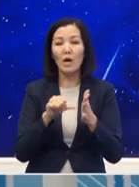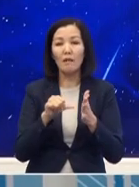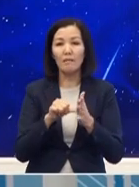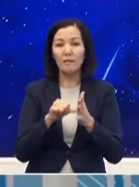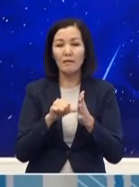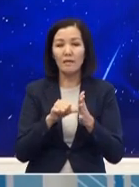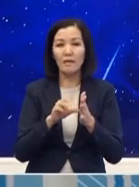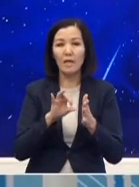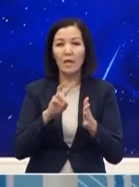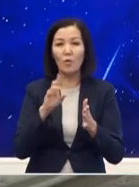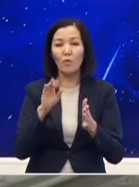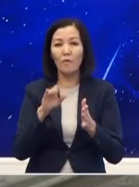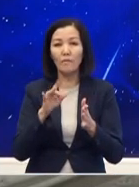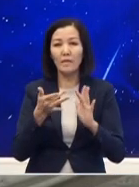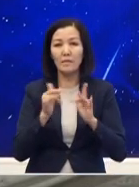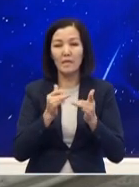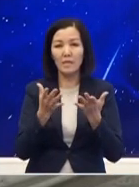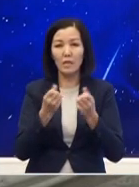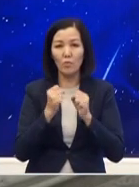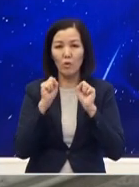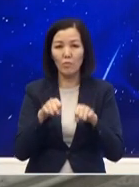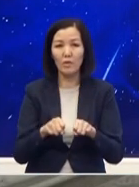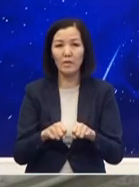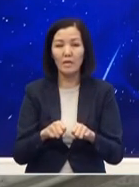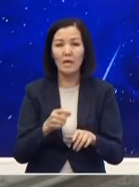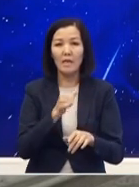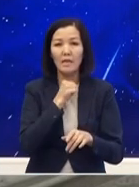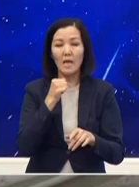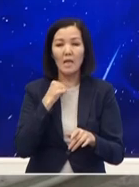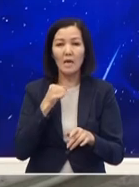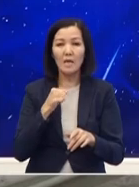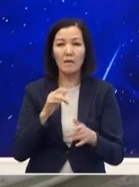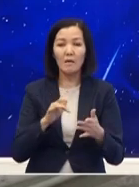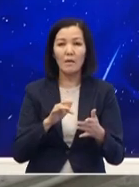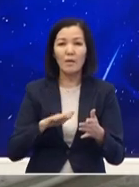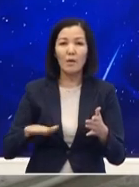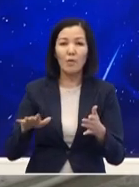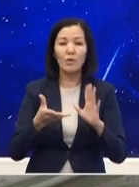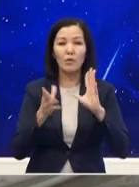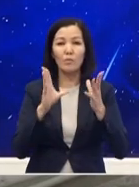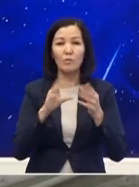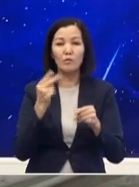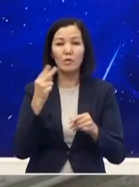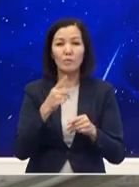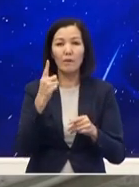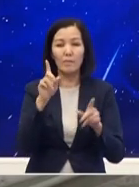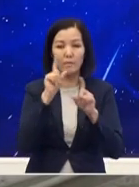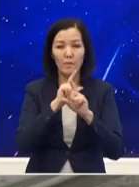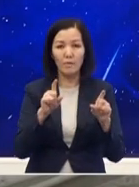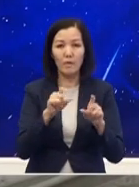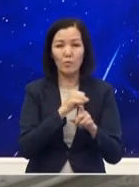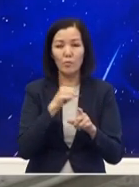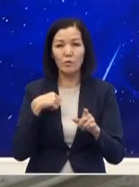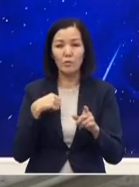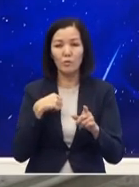арқылы қол жеткізеді. Талғар қаласы бойынша 21 мемлекеттік мекемеде өзін өзін қамту бұрыш